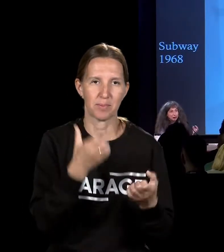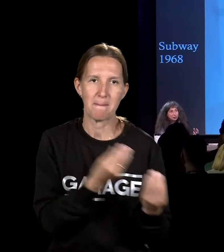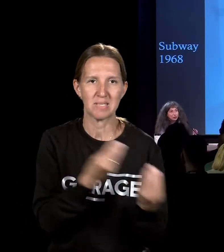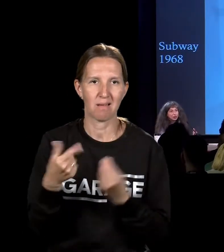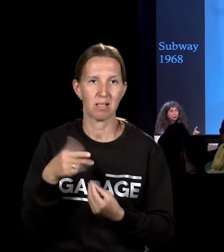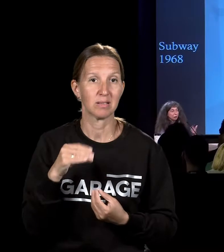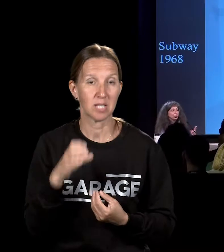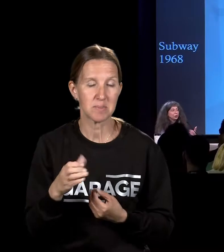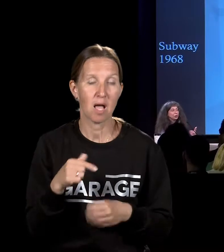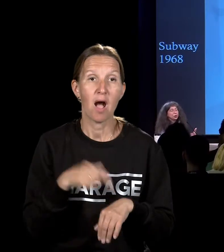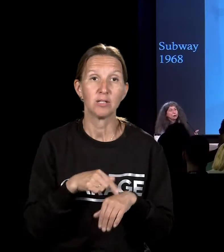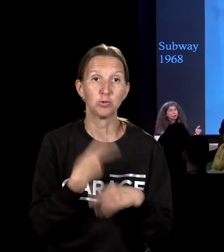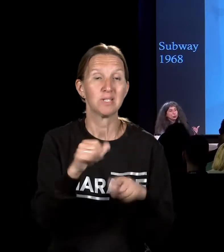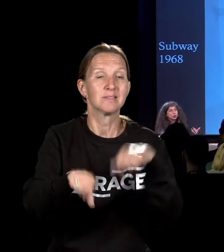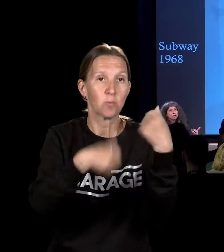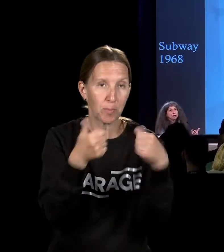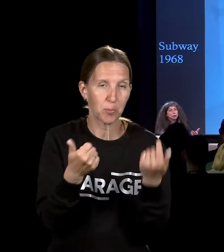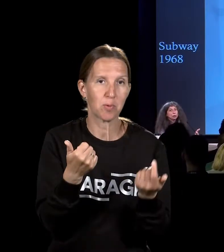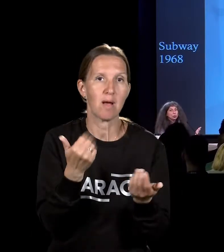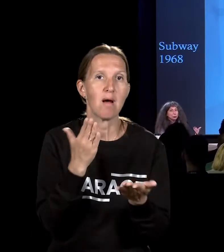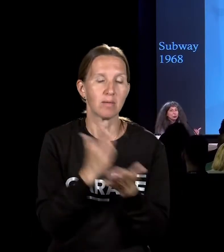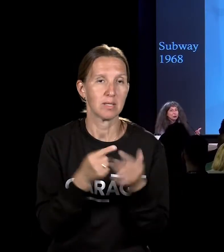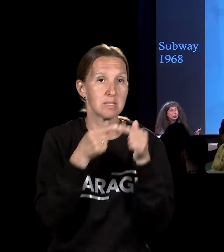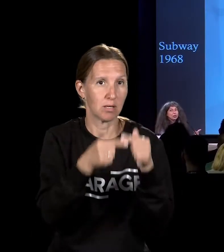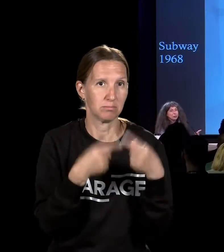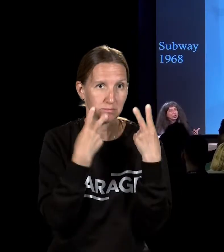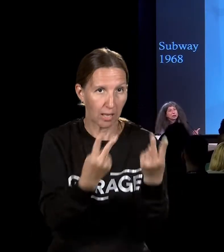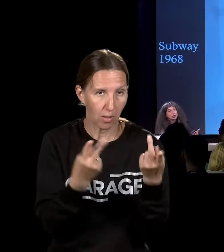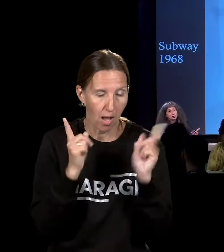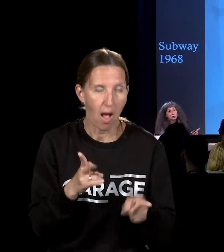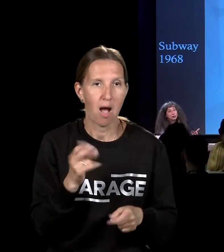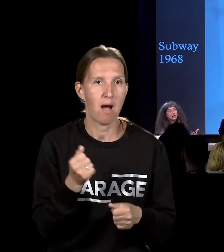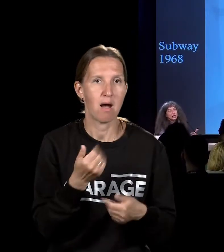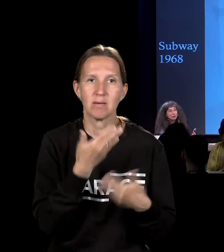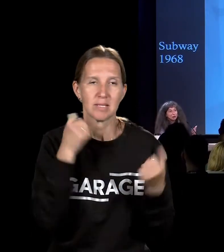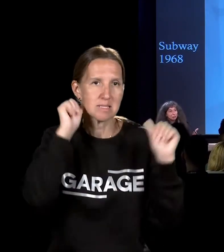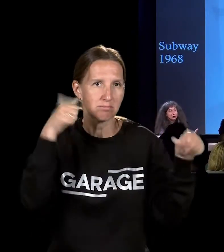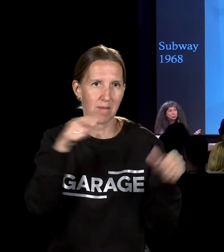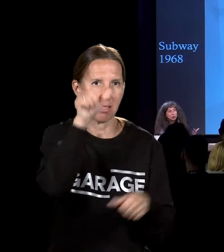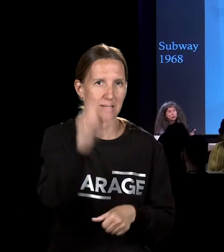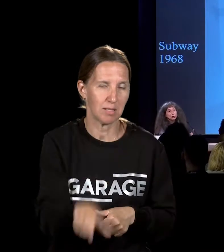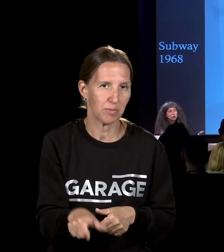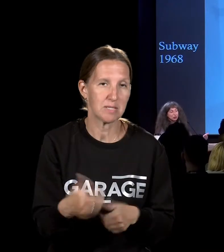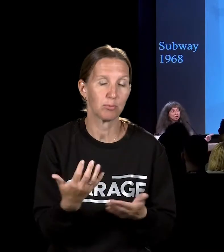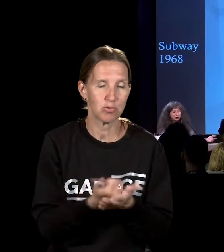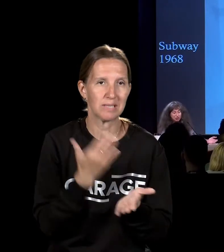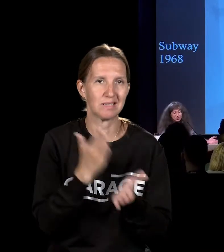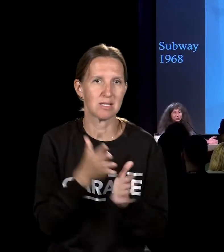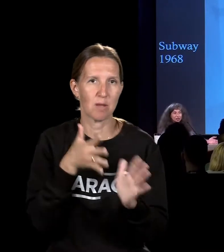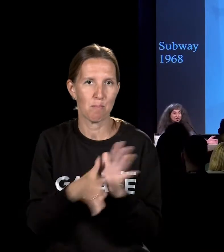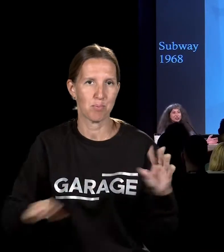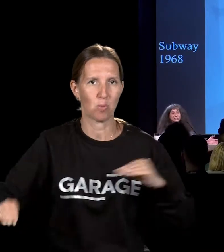анонимности, в которых есть ощущение, что то, что создаёт, что скульптура – это некое пространство. И в этом смысле, при абсолютной